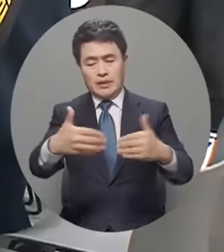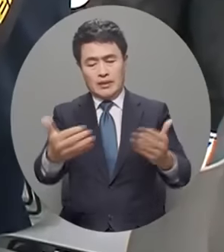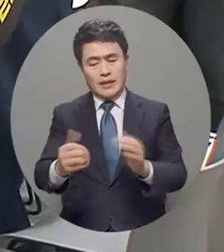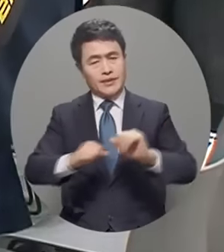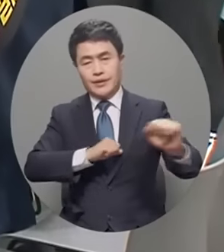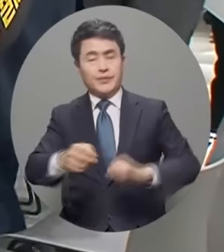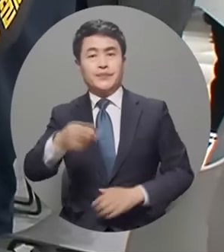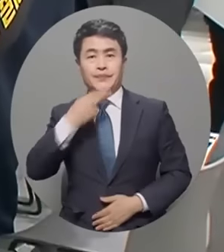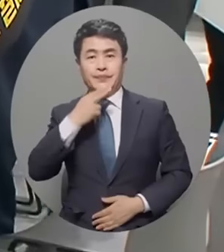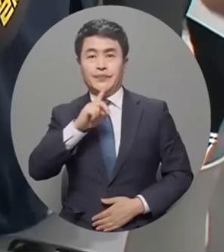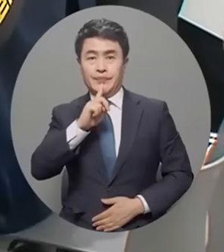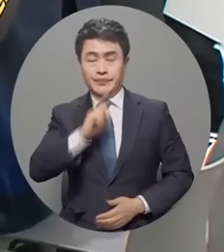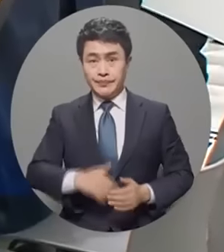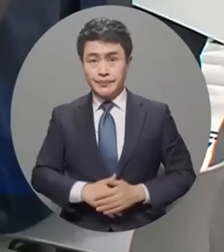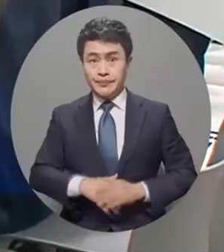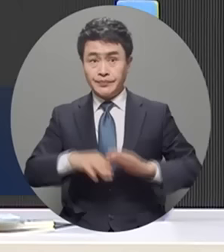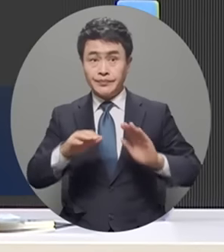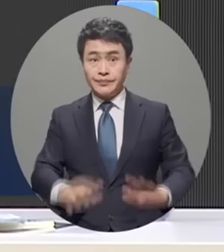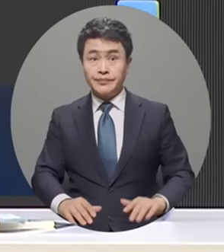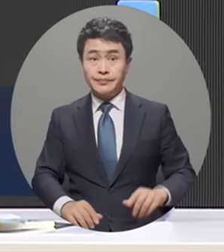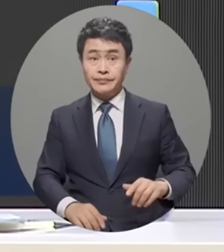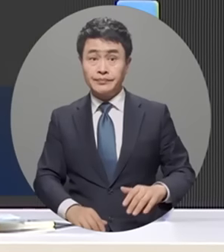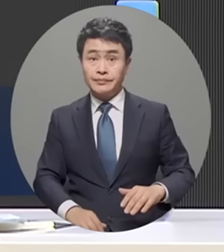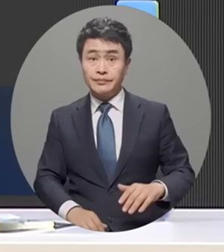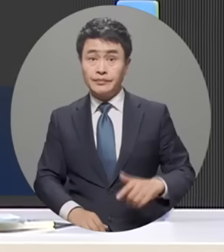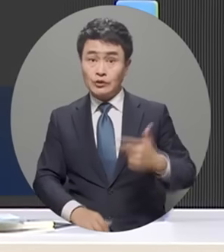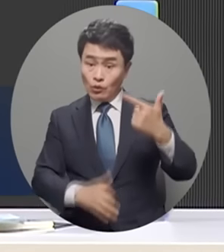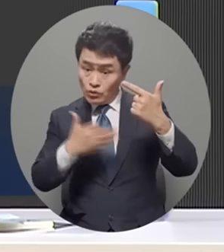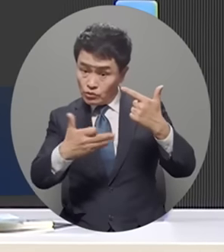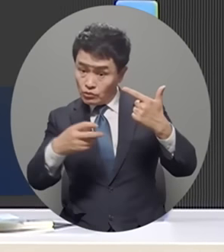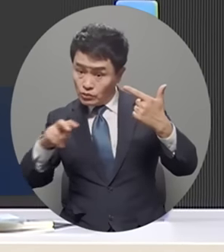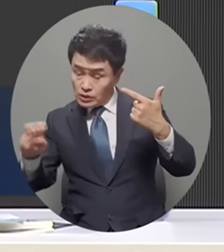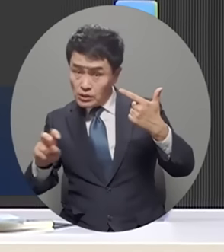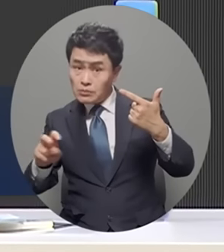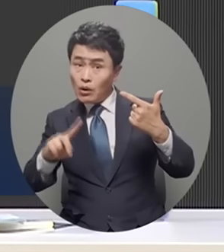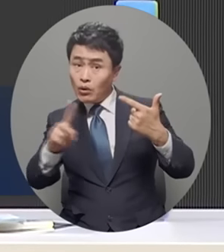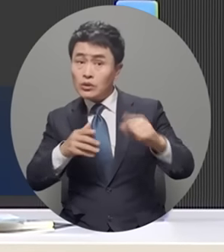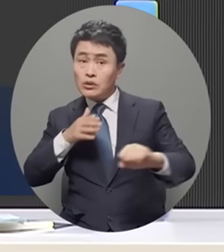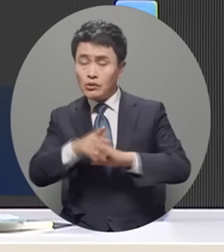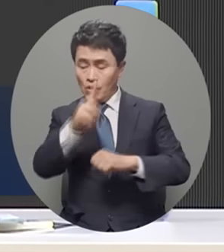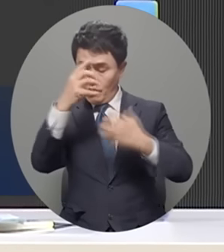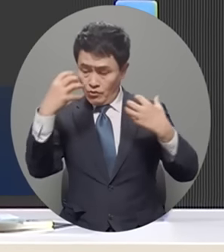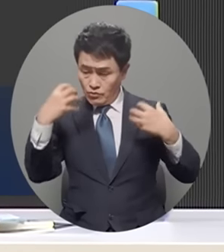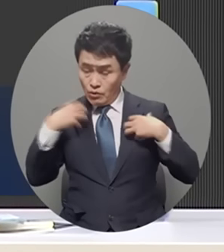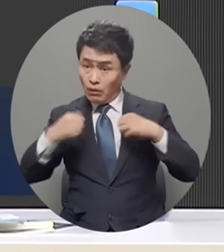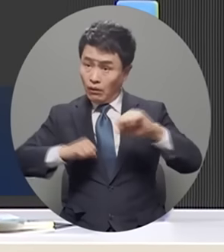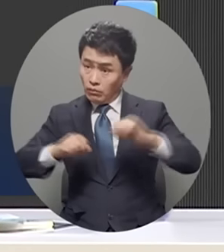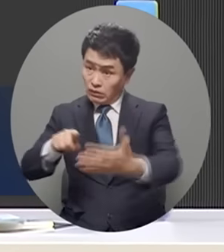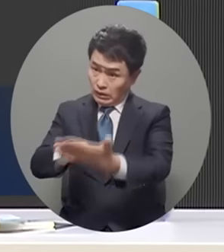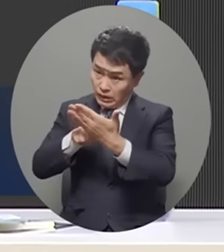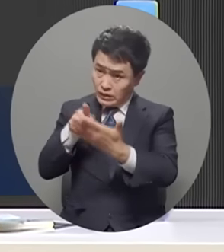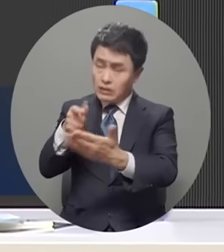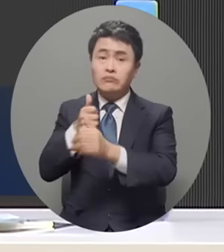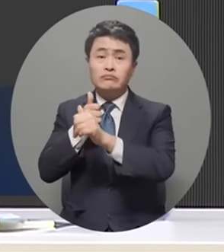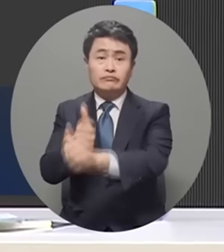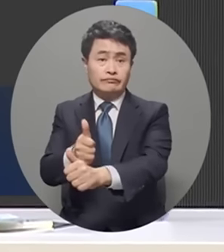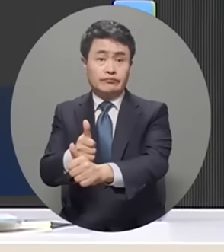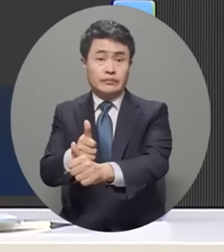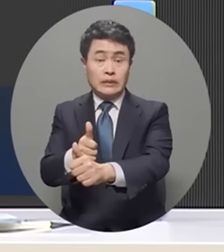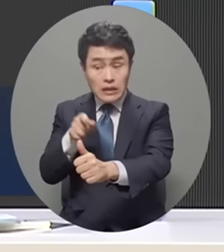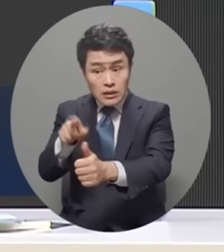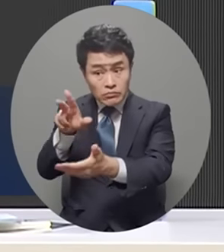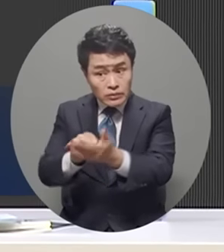했습니다. 19일, 20일에는 어떻게 할 것인가는 정부에게 달려 있습니다. 그래서 그런